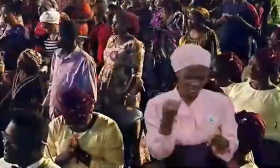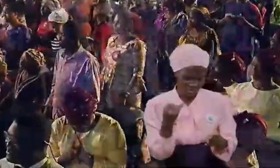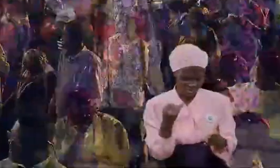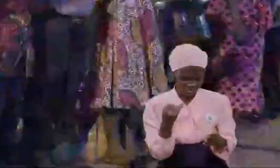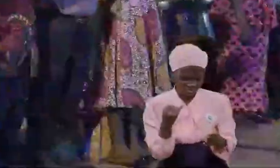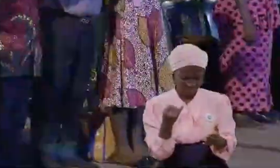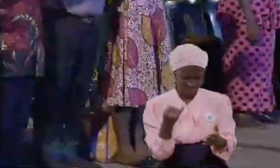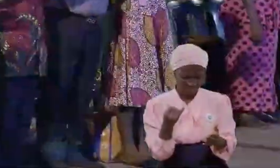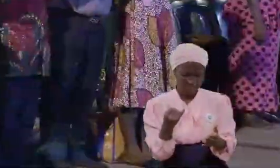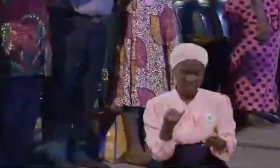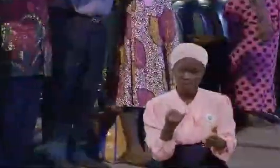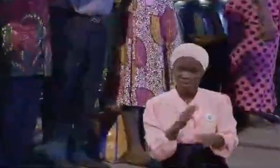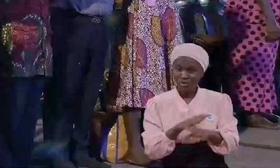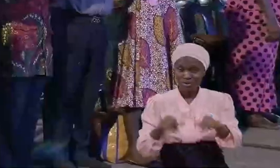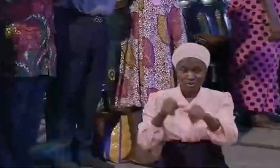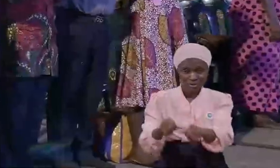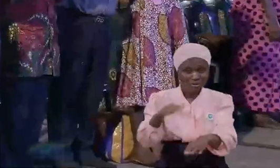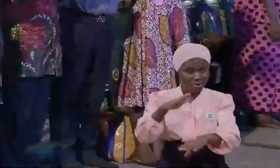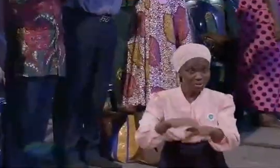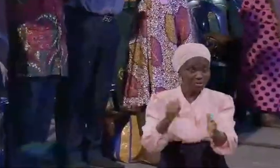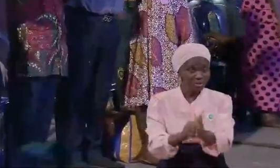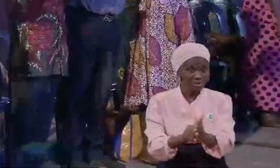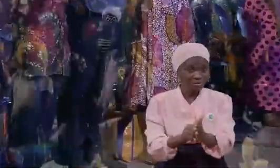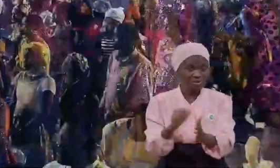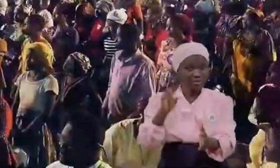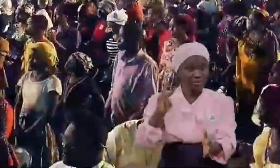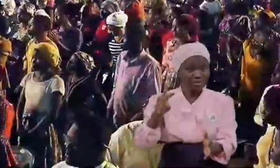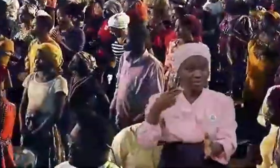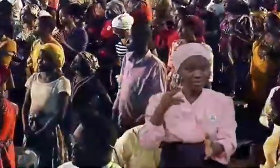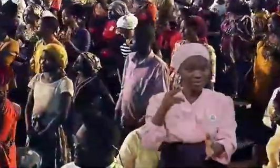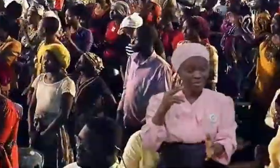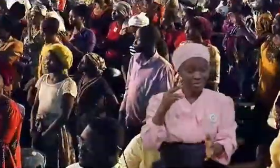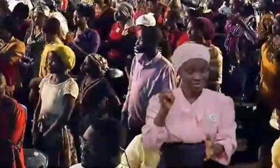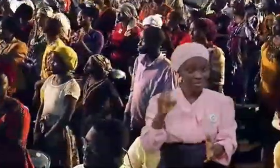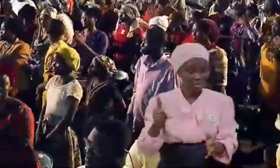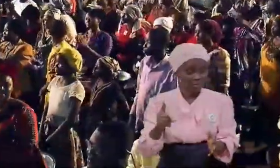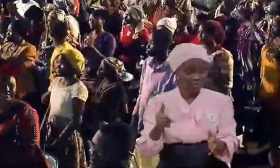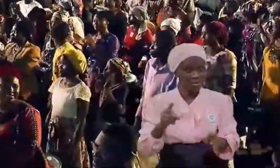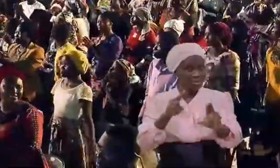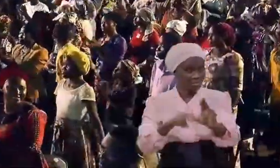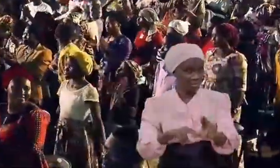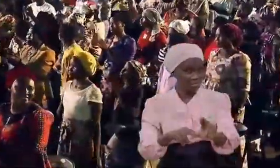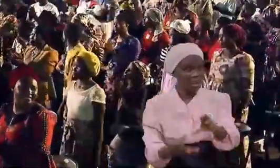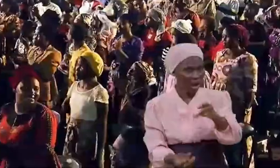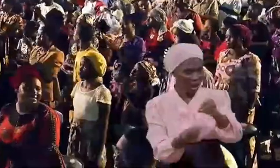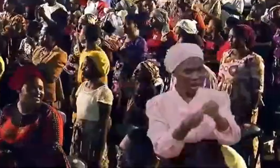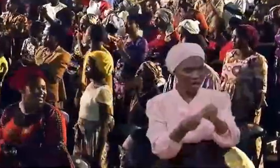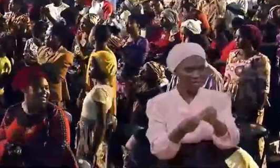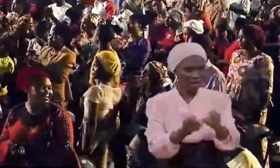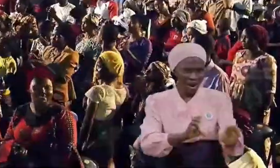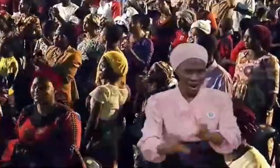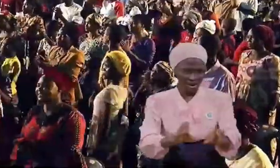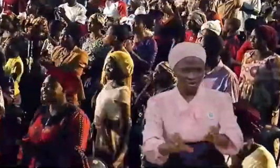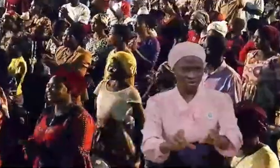dans le fauteuil roulant. Joins l'action à ta foi. Ne continue pas à tenir cette béquille-là. Joins l'action